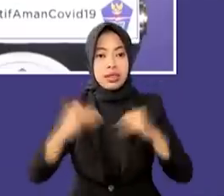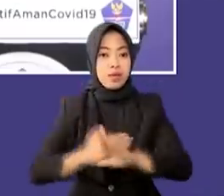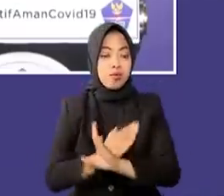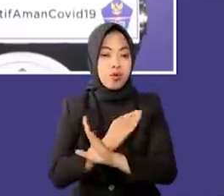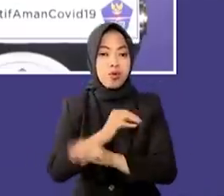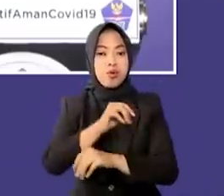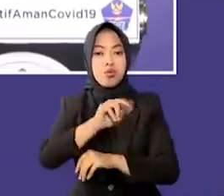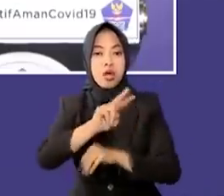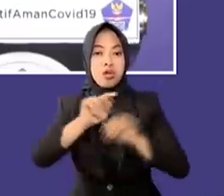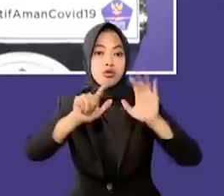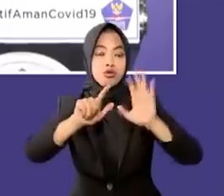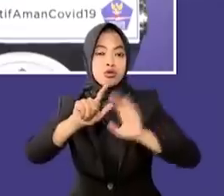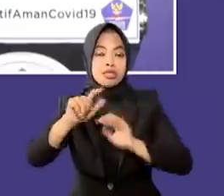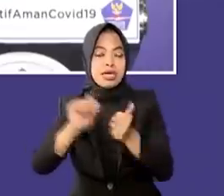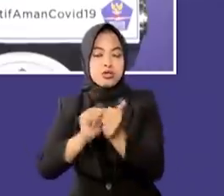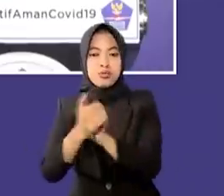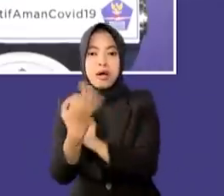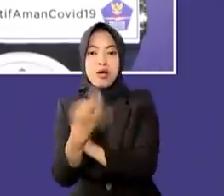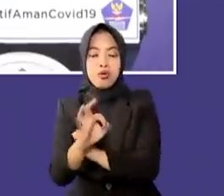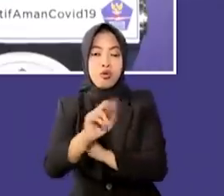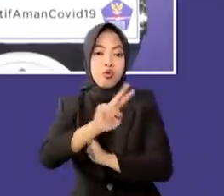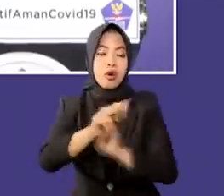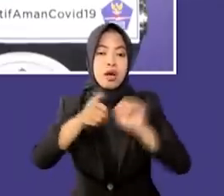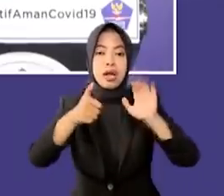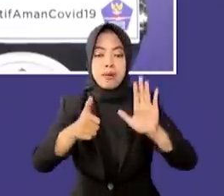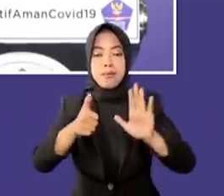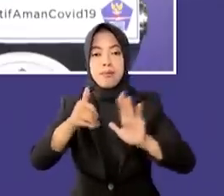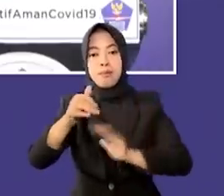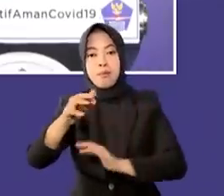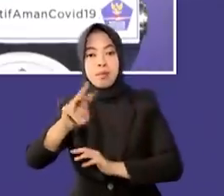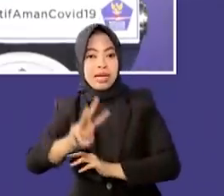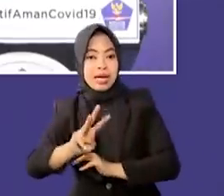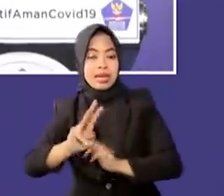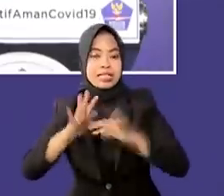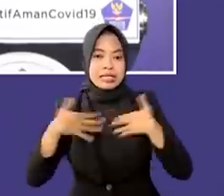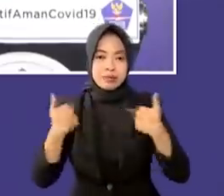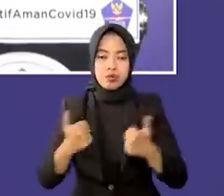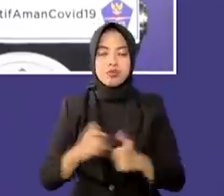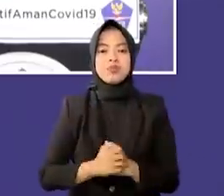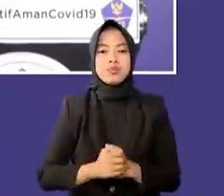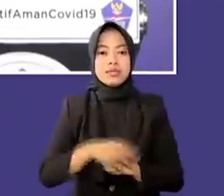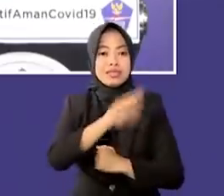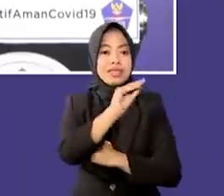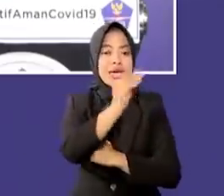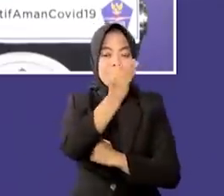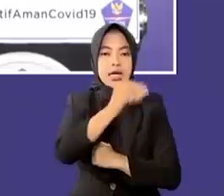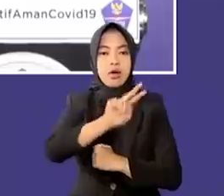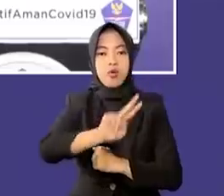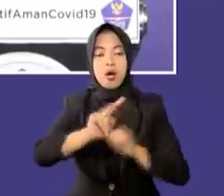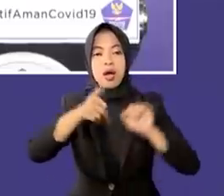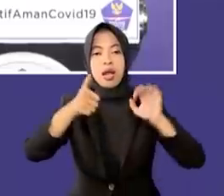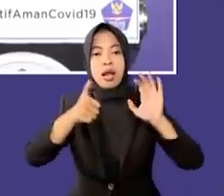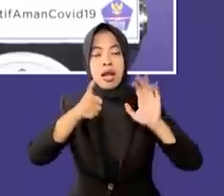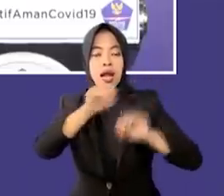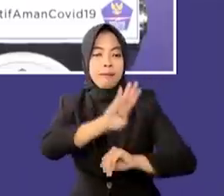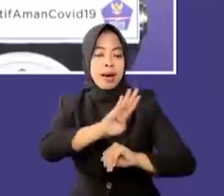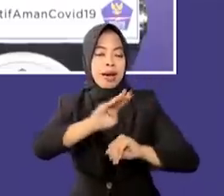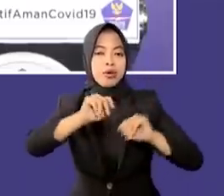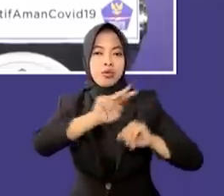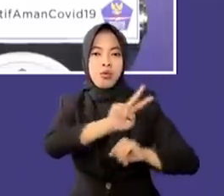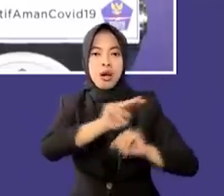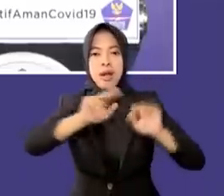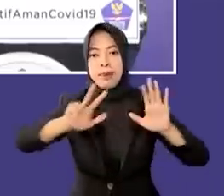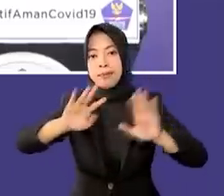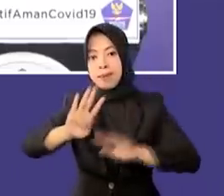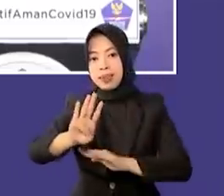kasus baru dengan 263 sembuh DKI Jakarta 284